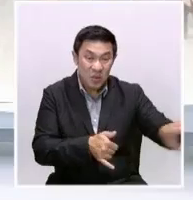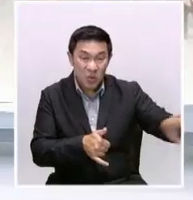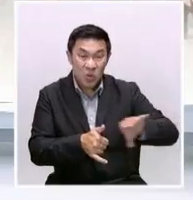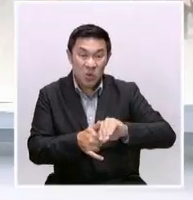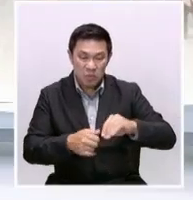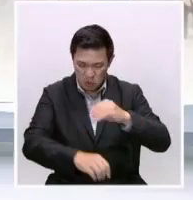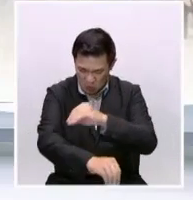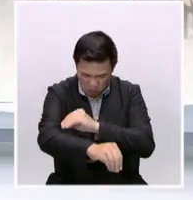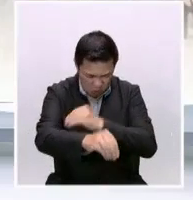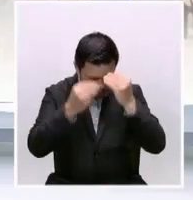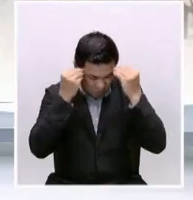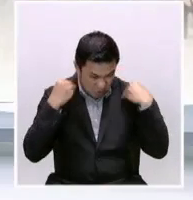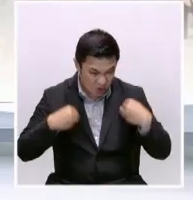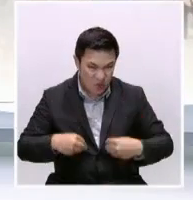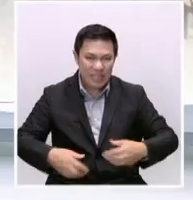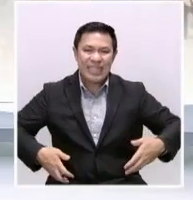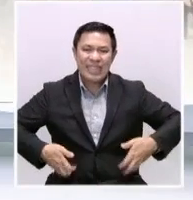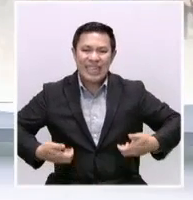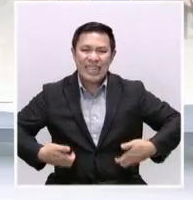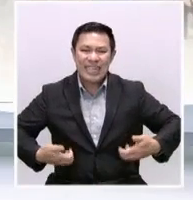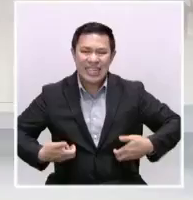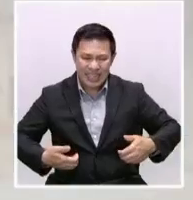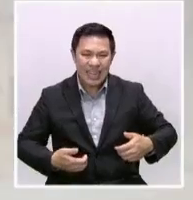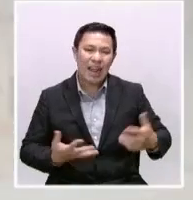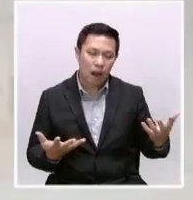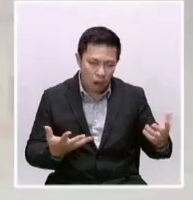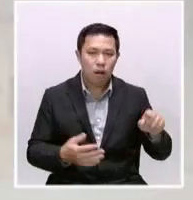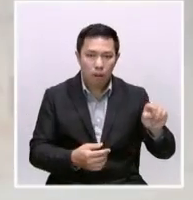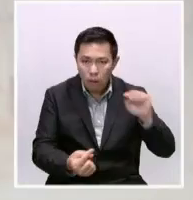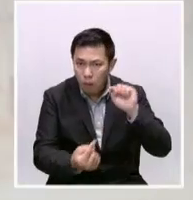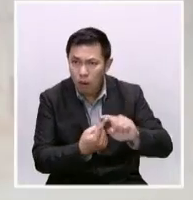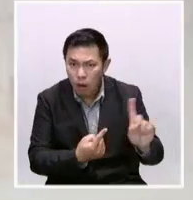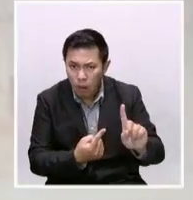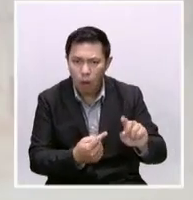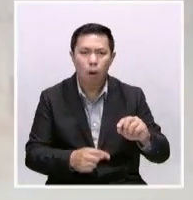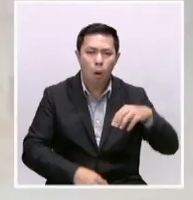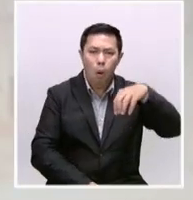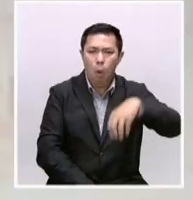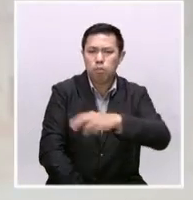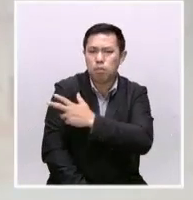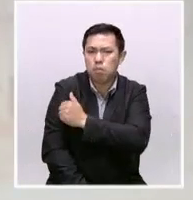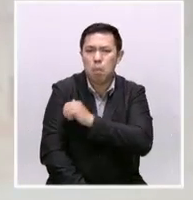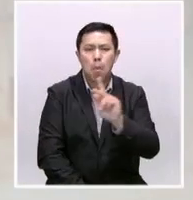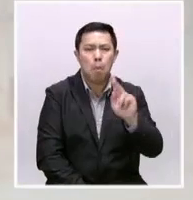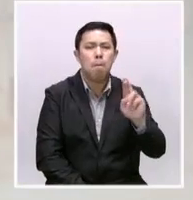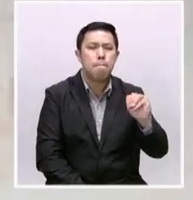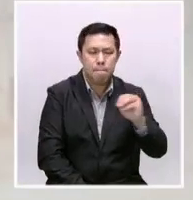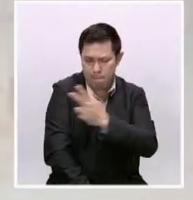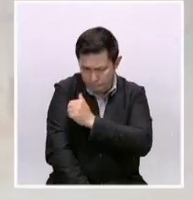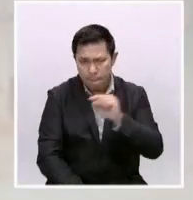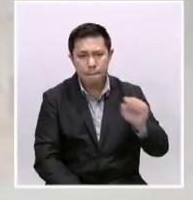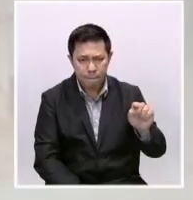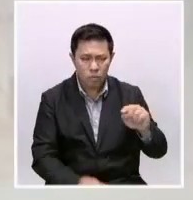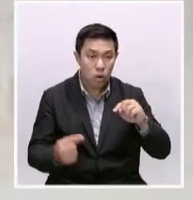ด้านกรมวิทยาศาสตร์การแพทย์ก็มีการจัดปาฐกถาพิเศษนะคะเกี่ยวกับเรื่องของสถานการณ์โรคฝีดาดลิงในระดับโลกก็พบว่